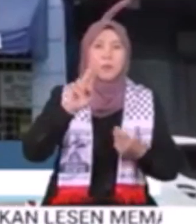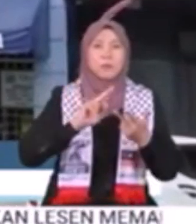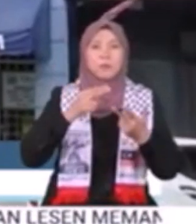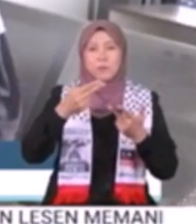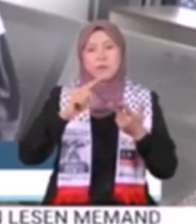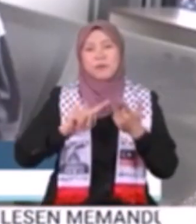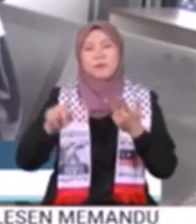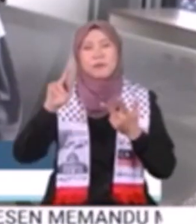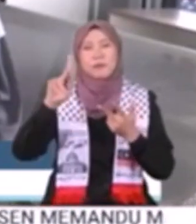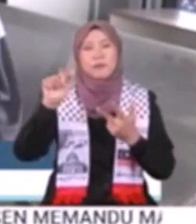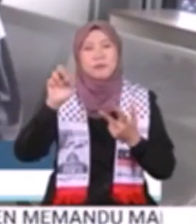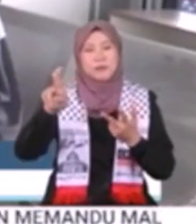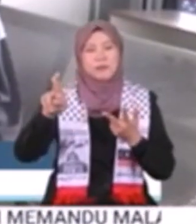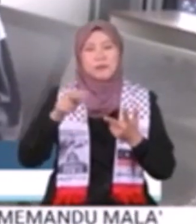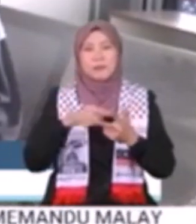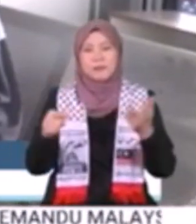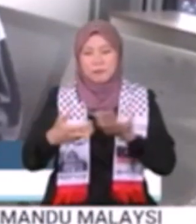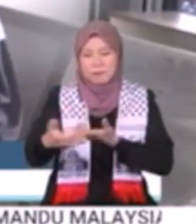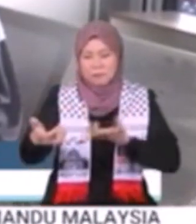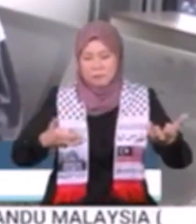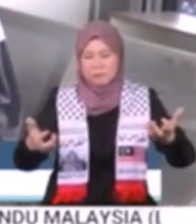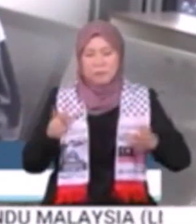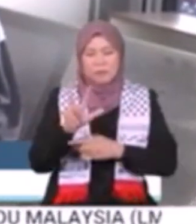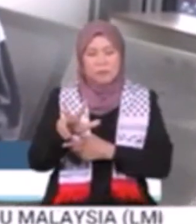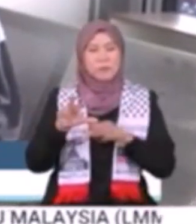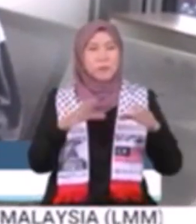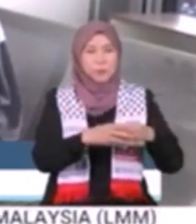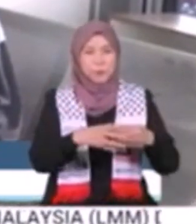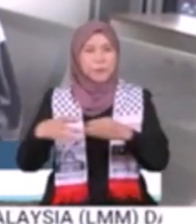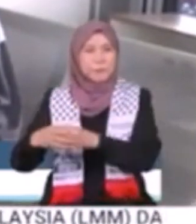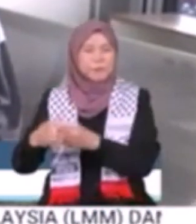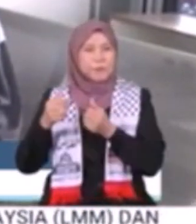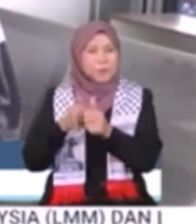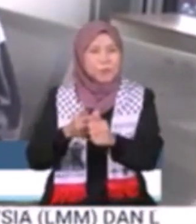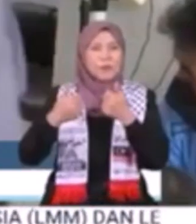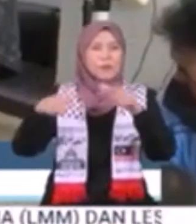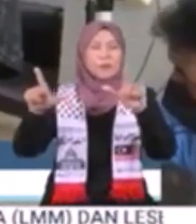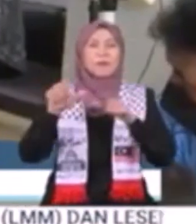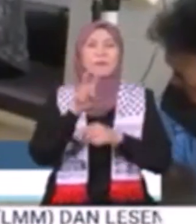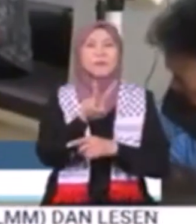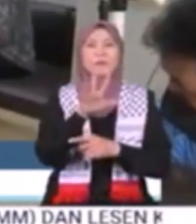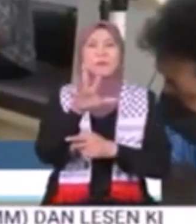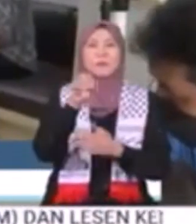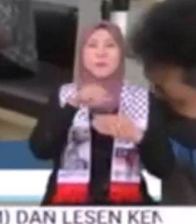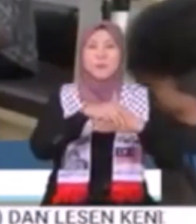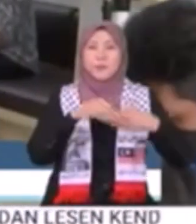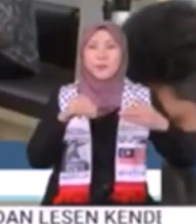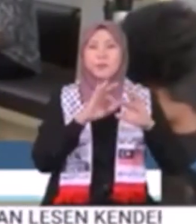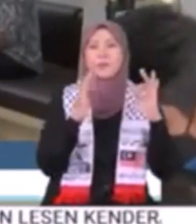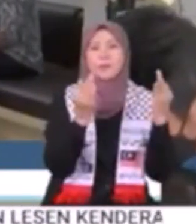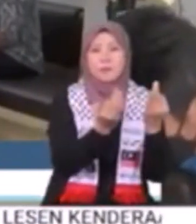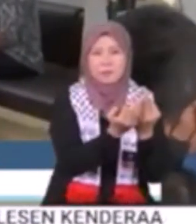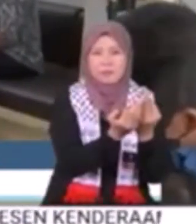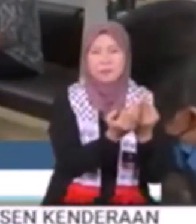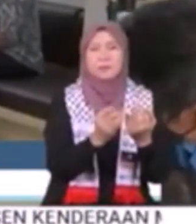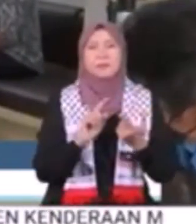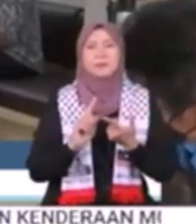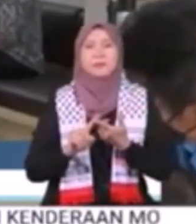Kangar. Ia dipecahkan kepada 3 kategori bagi manfaat kelayakan, iaitu RM250 bagi isi rumah